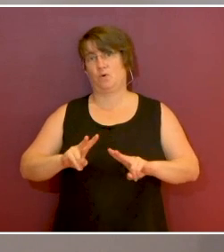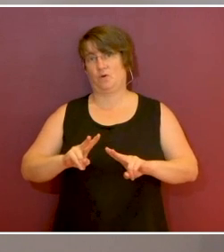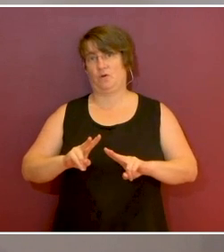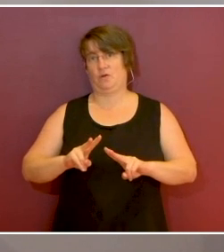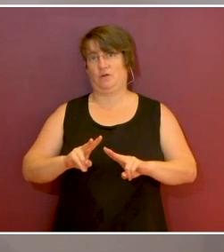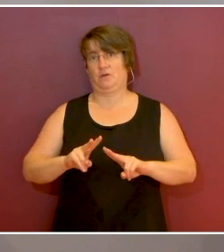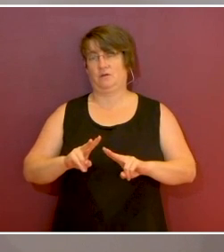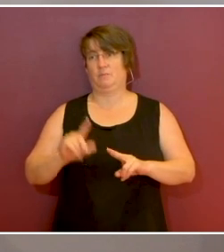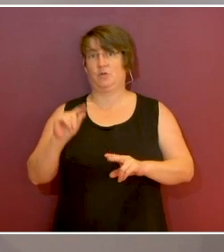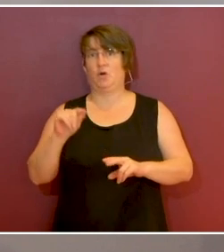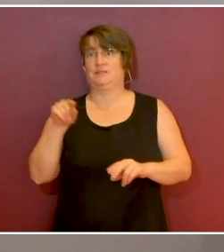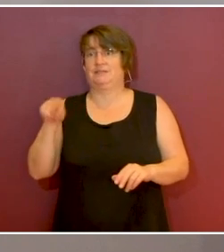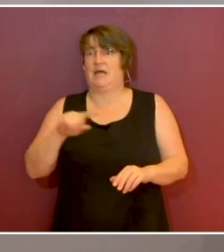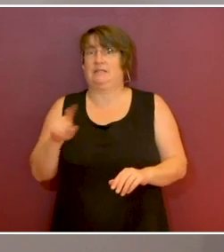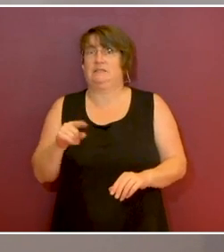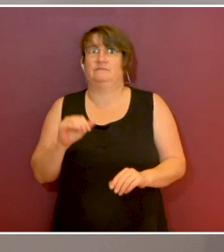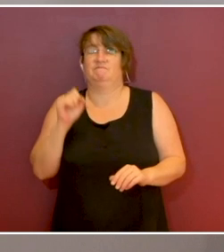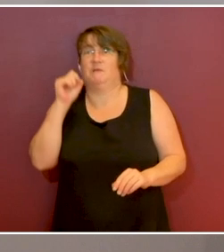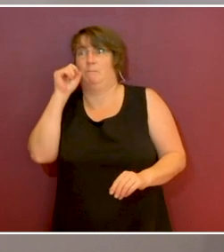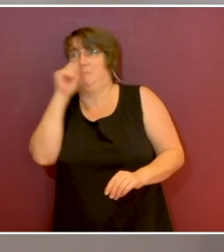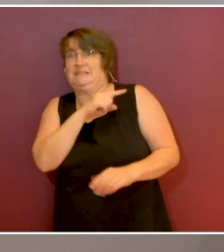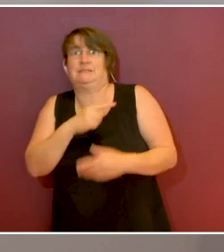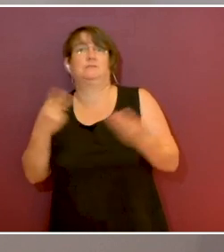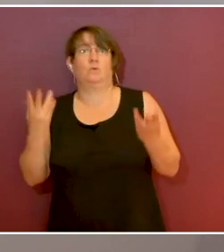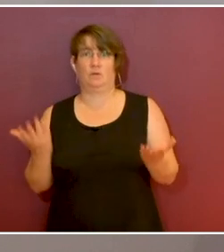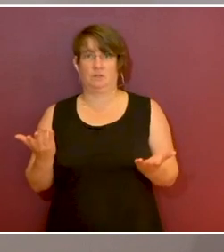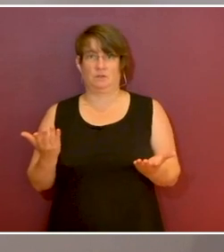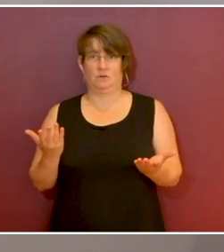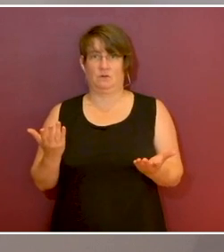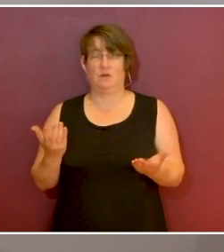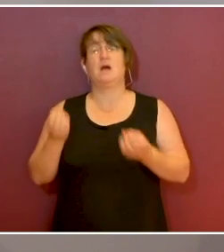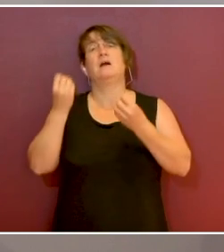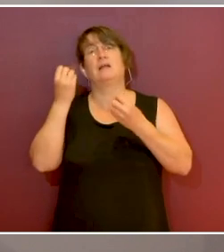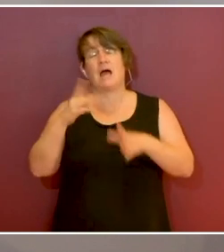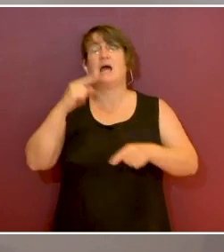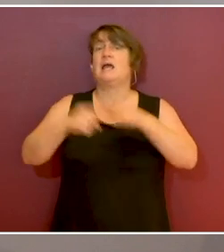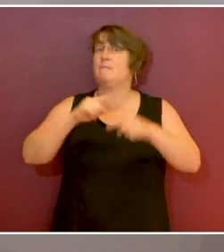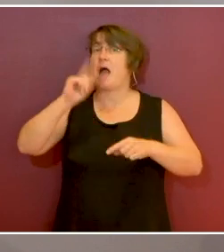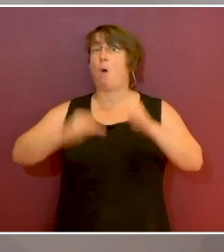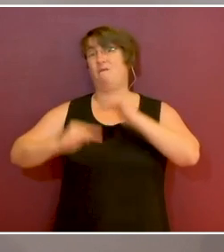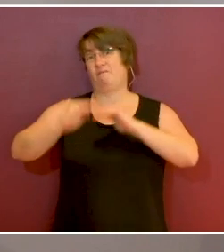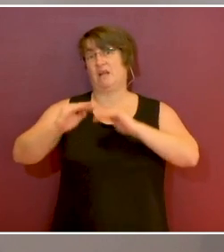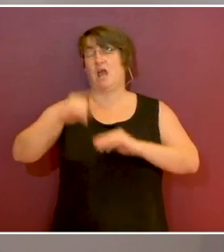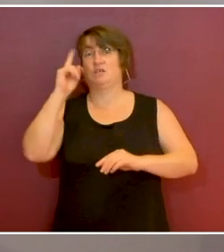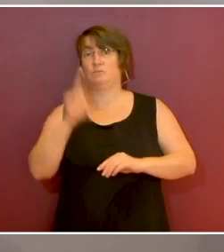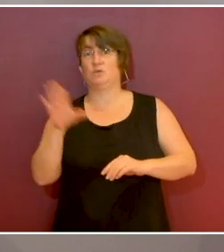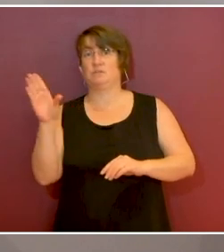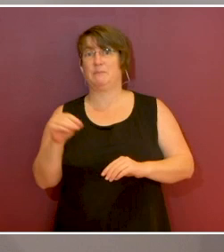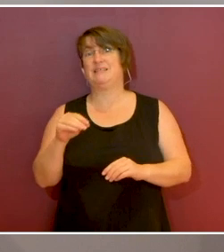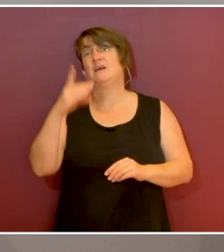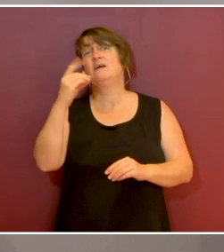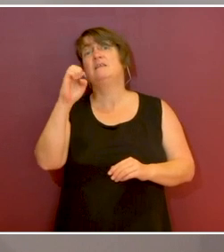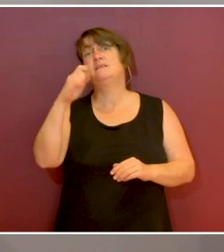etwas verpasst. Und natürlich muss man das immer noch mal korrelieren mit Delta, ob sich das dadurch ändert, das wissen wir nicht.